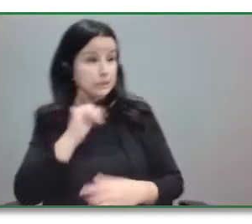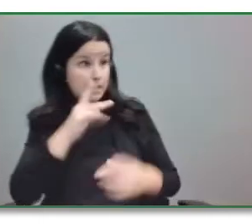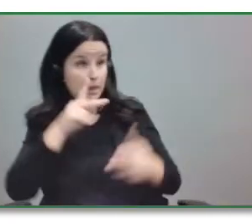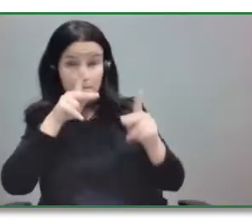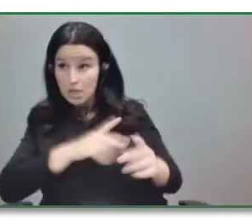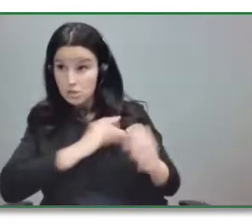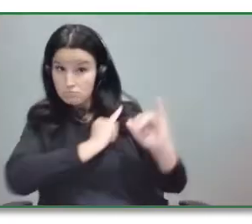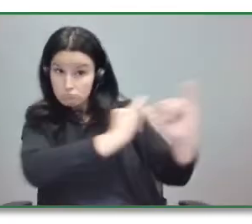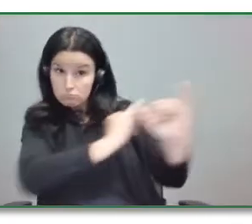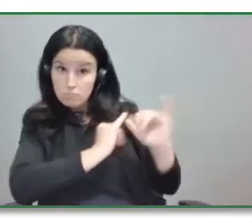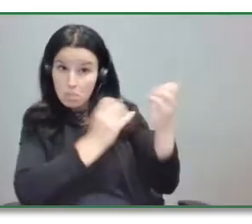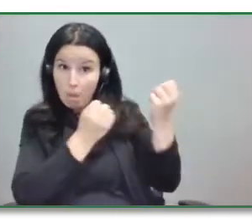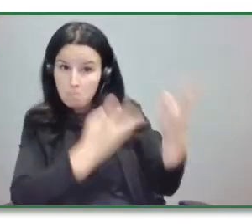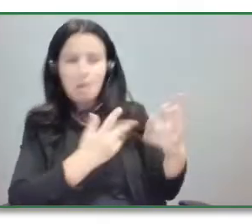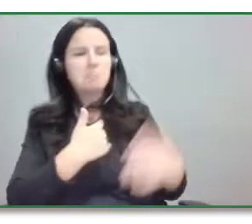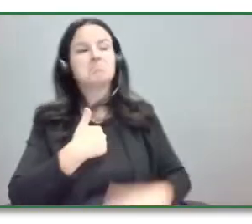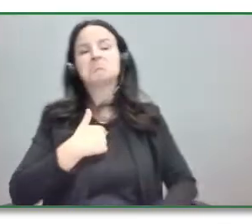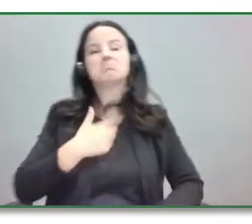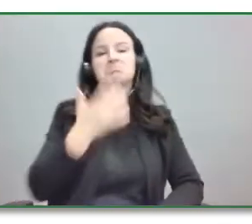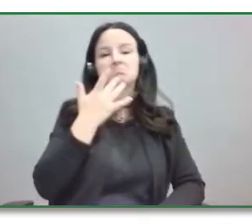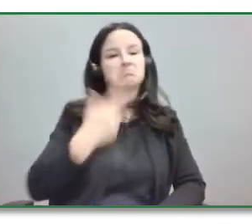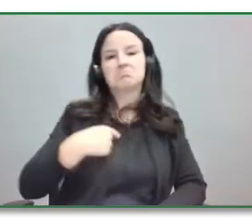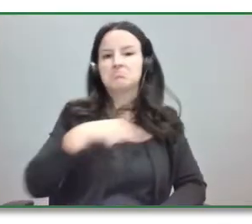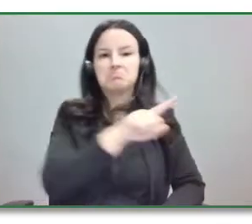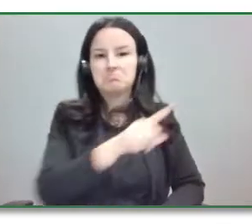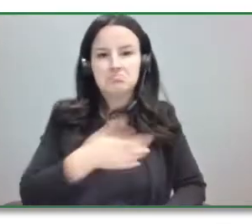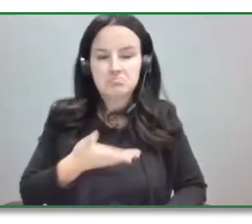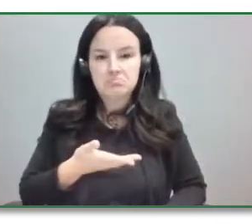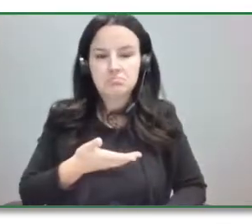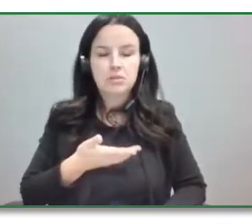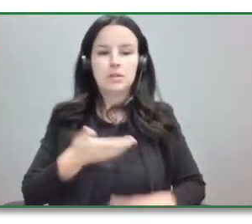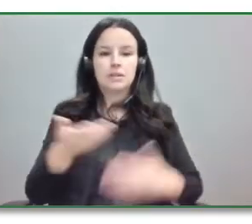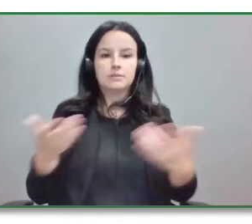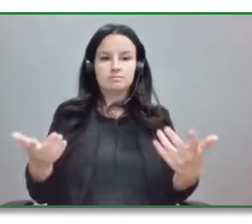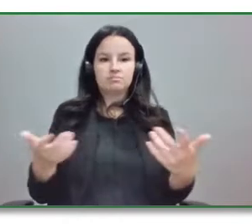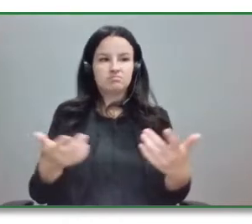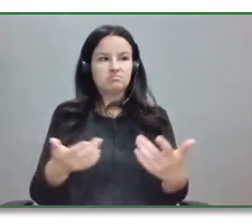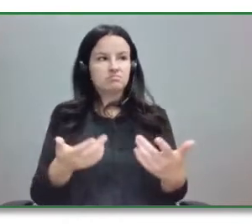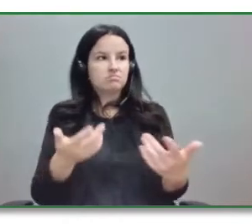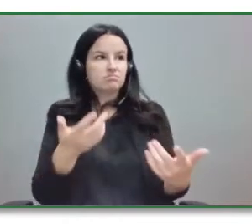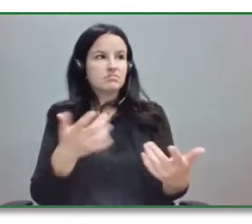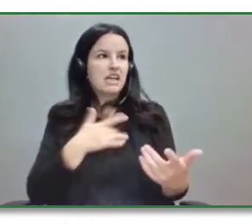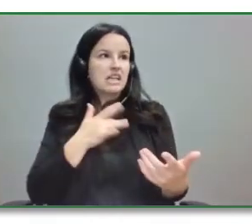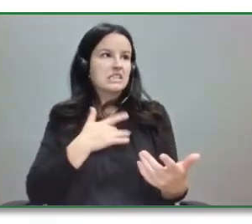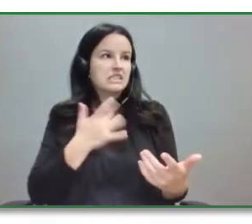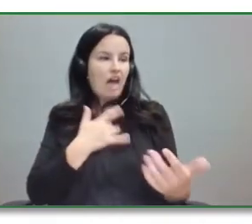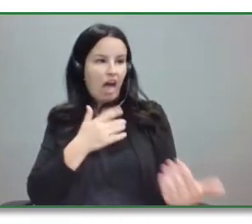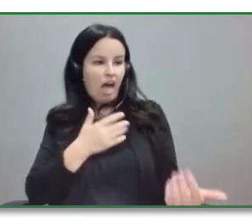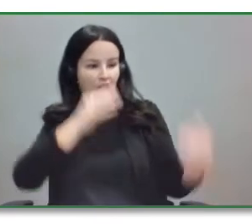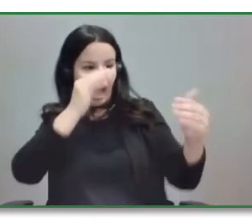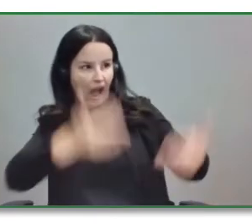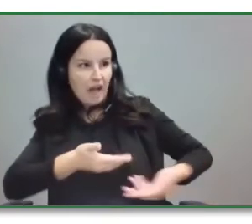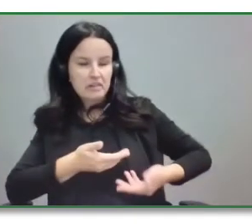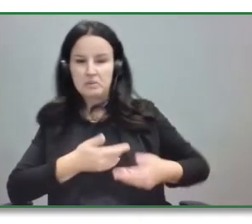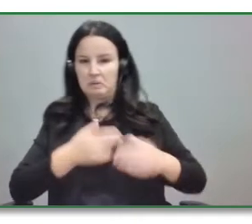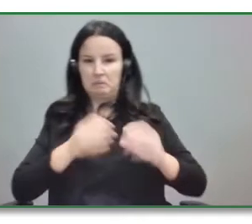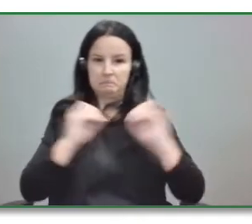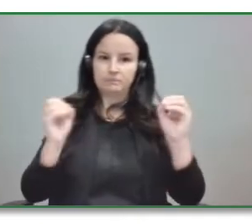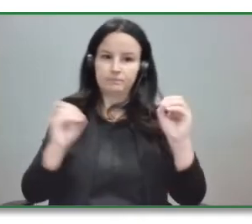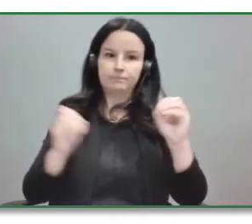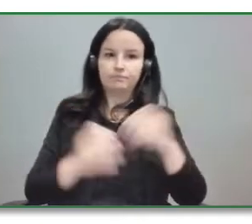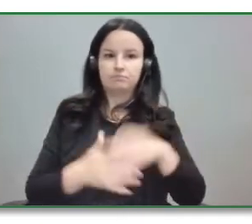centre ou dans les installations, ils sont moins susceptibles de se sentir accueillis. Prochaine diapo.